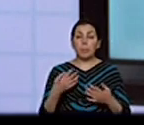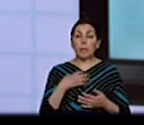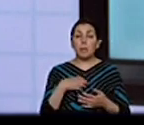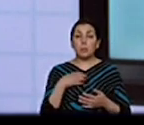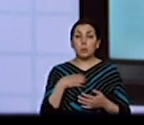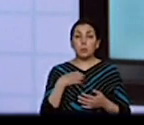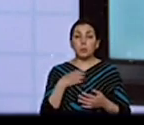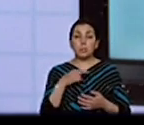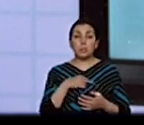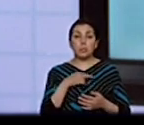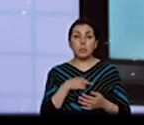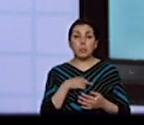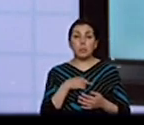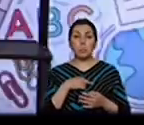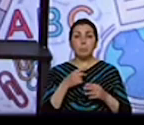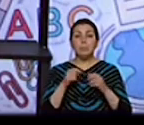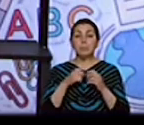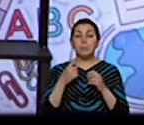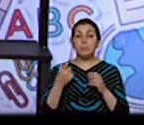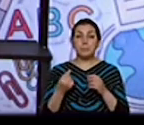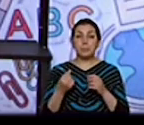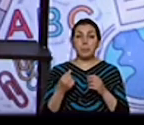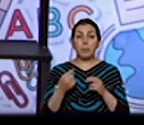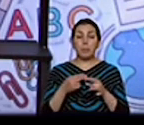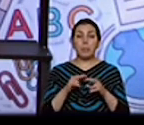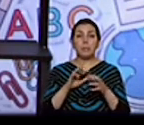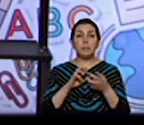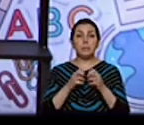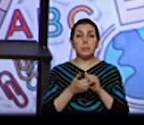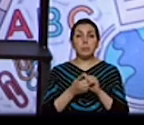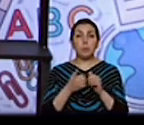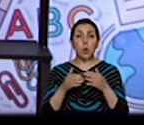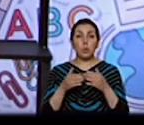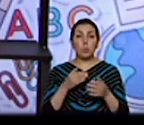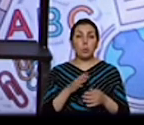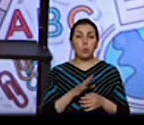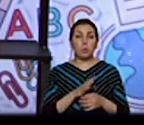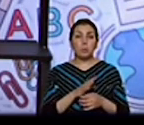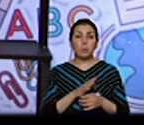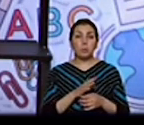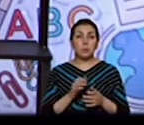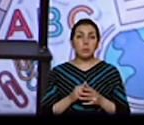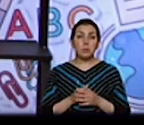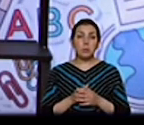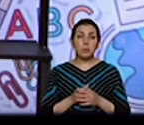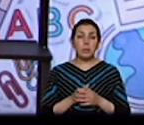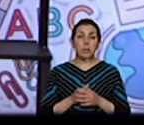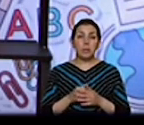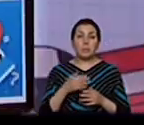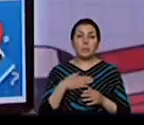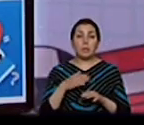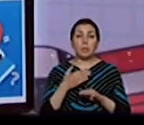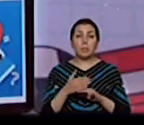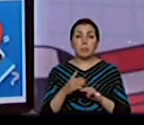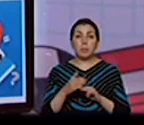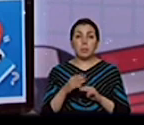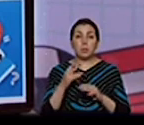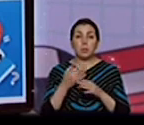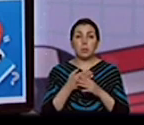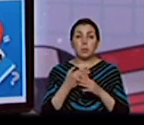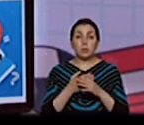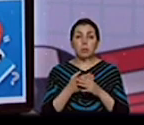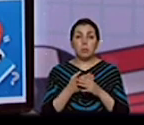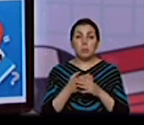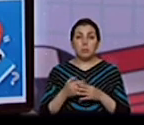o'tamiz. Barglarimizni bu g'ijim qog'oz bo'lganligi uchun bolajonlar sekin astalik bilan yoyib chiqamiz. Mana